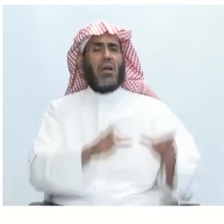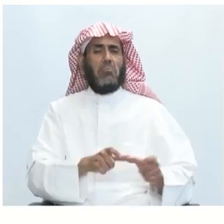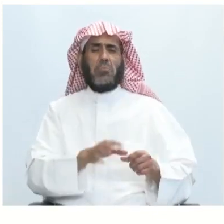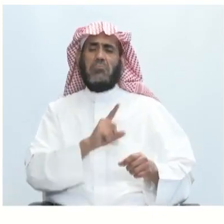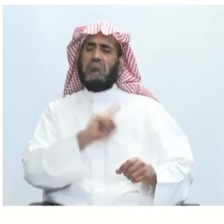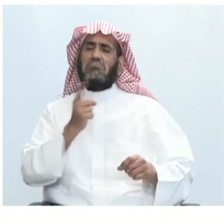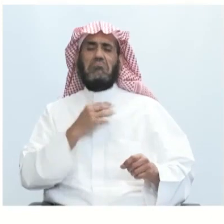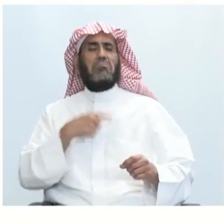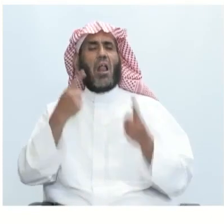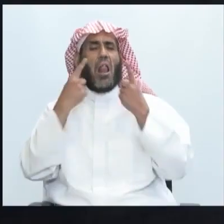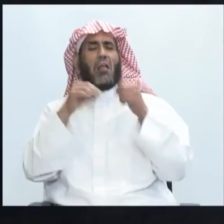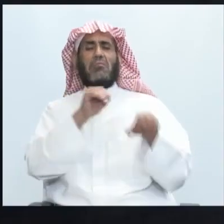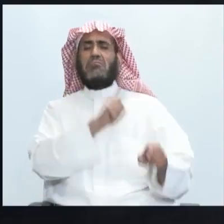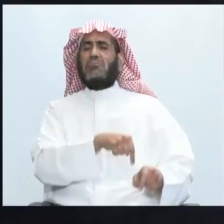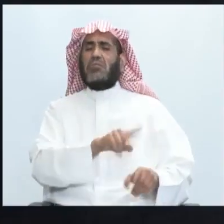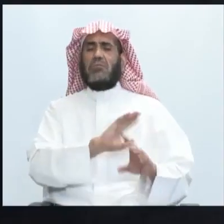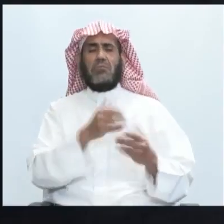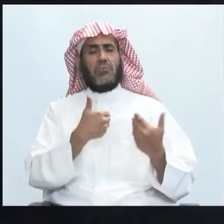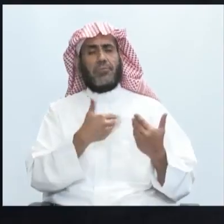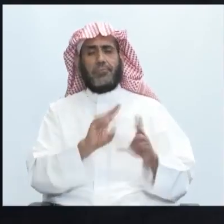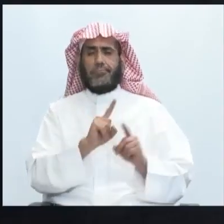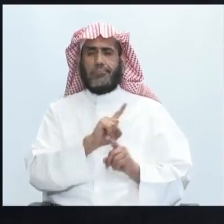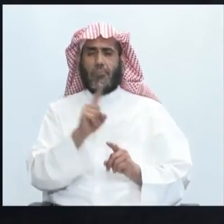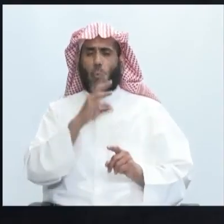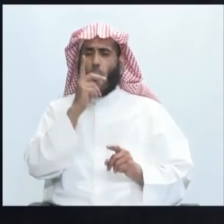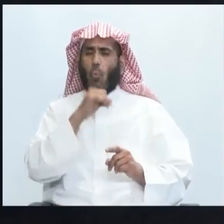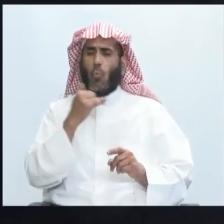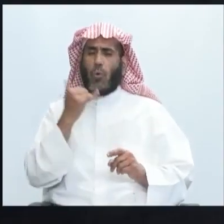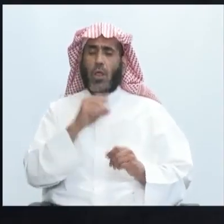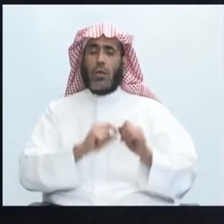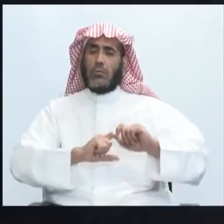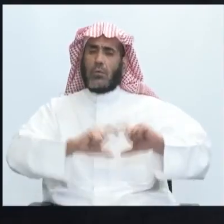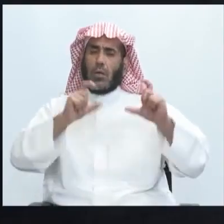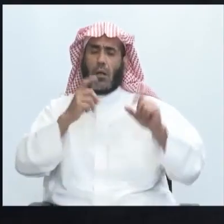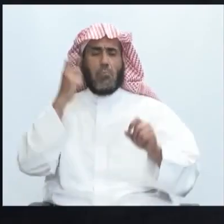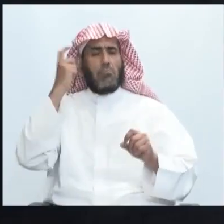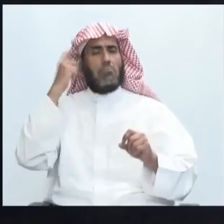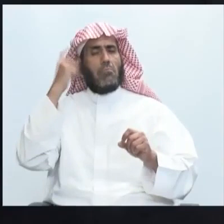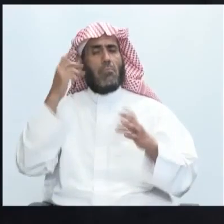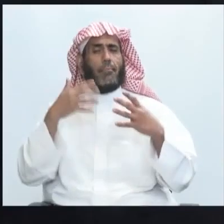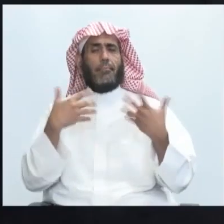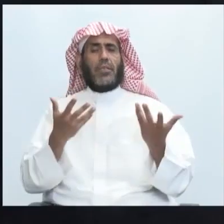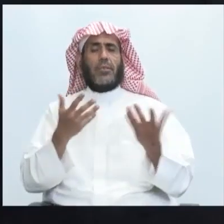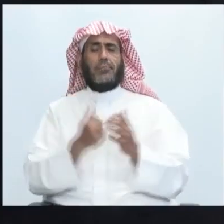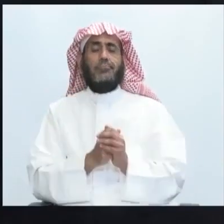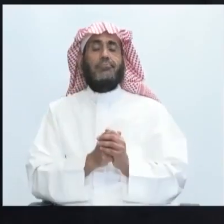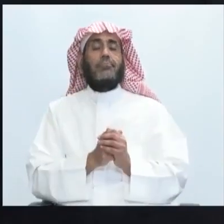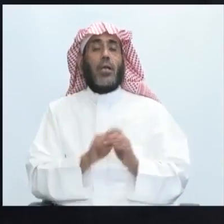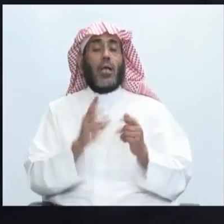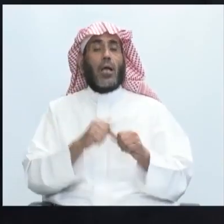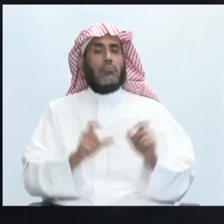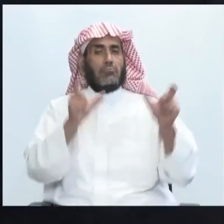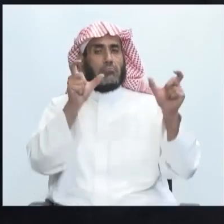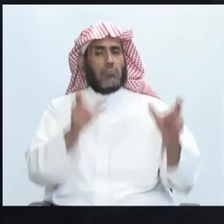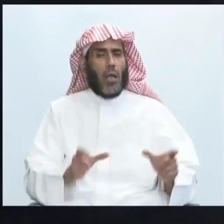فيه وطن لا نحميه لا نستحق العيش فيه وهذا دليل منطقي بالمنطق وانك لابد ان تحمي هذا